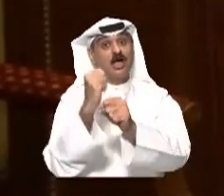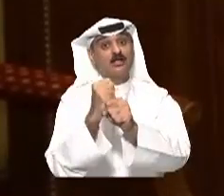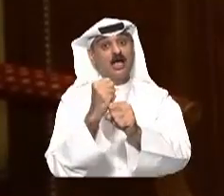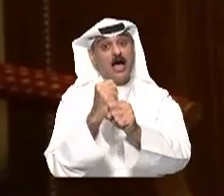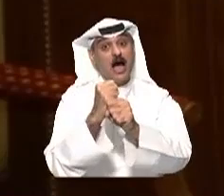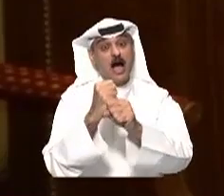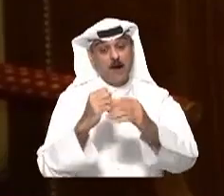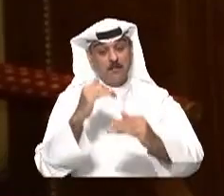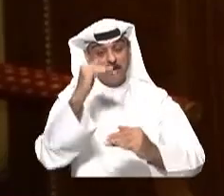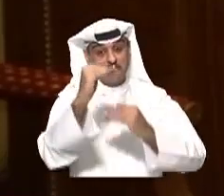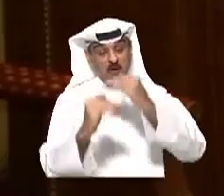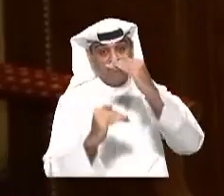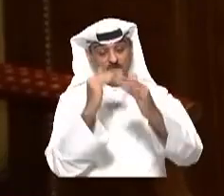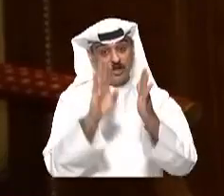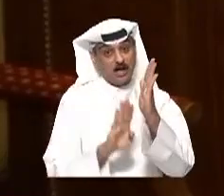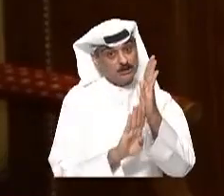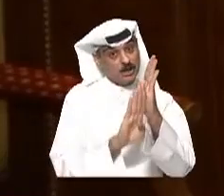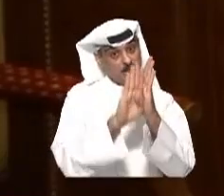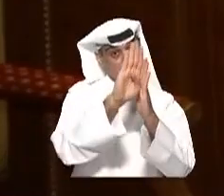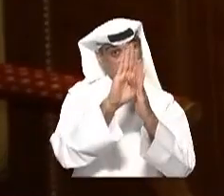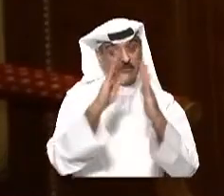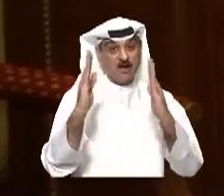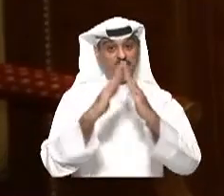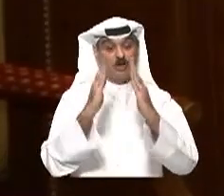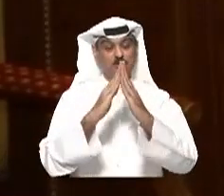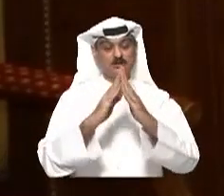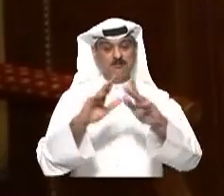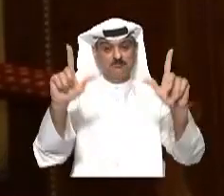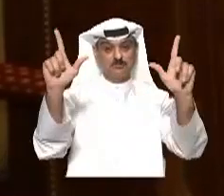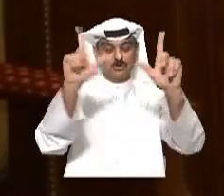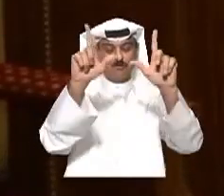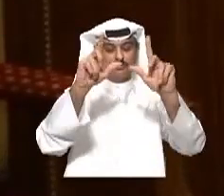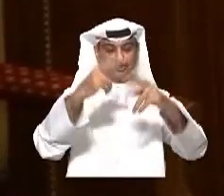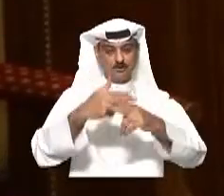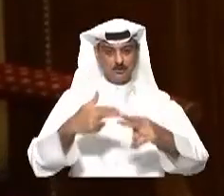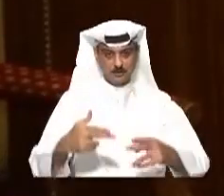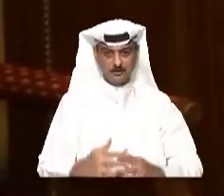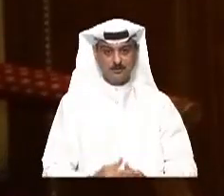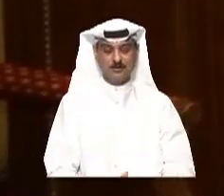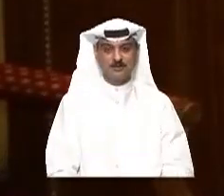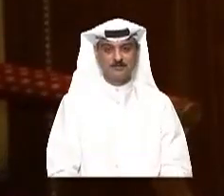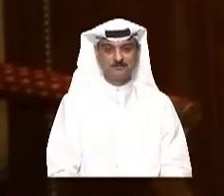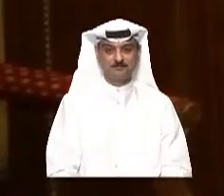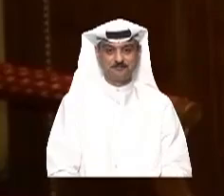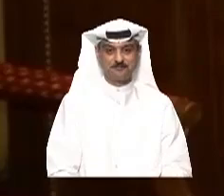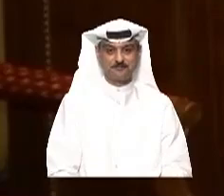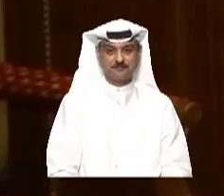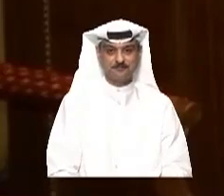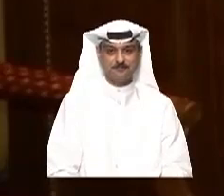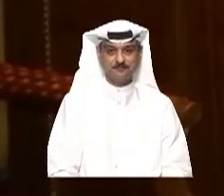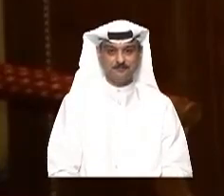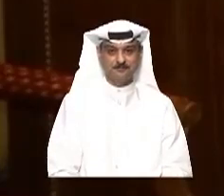المصرية لتحقيق التنمية. من القاهرة أمل مسعد، تلفزيون دولة الكويت.